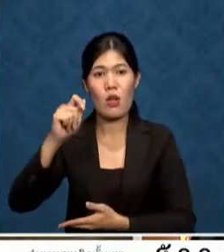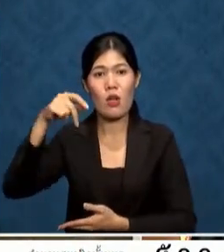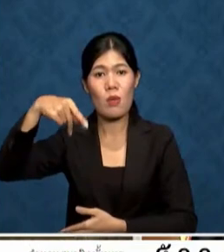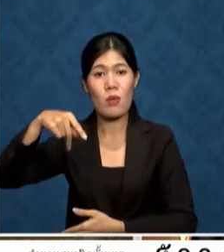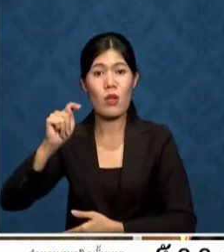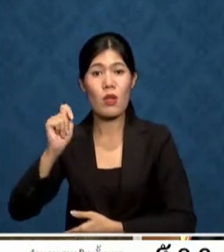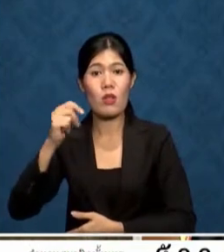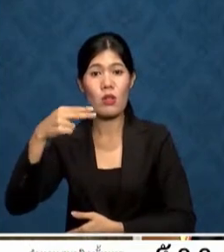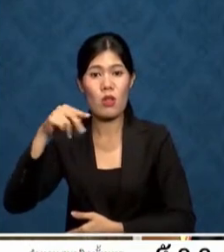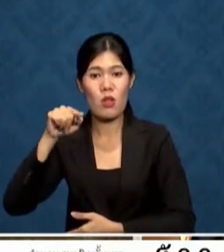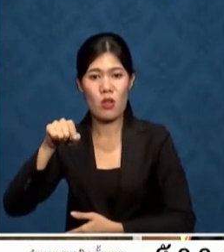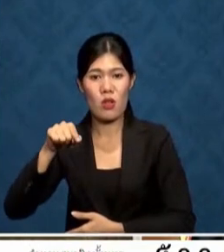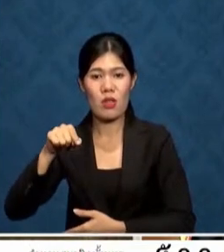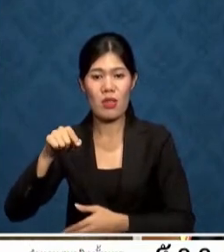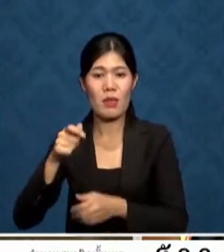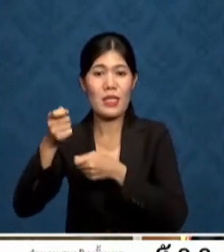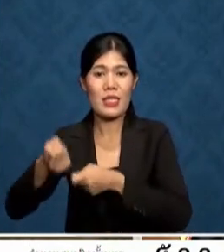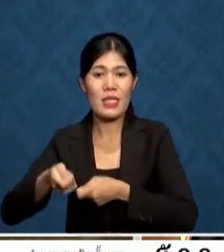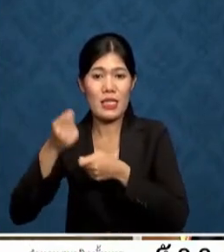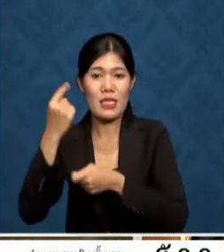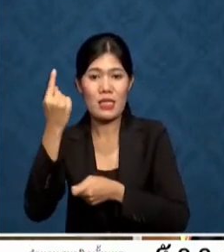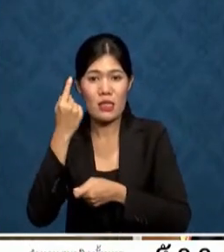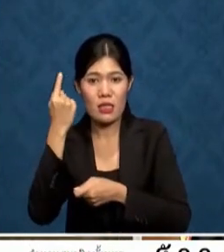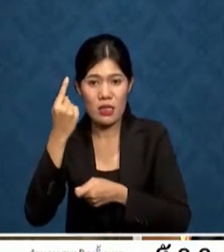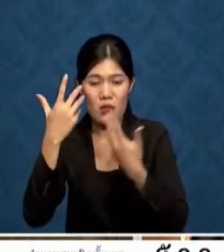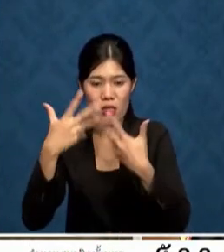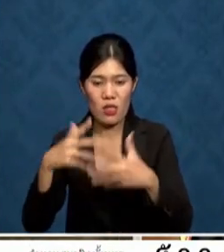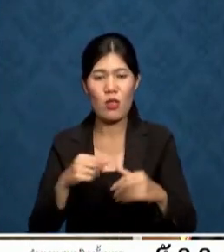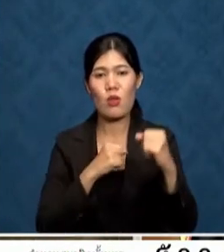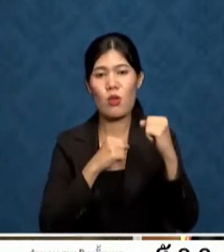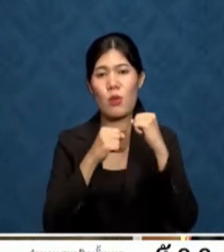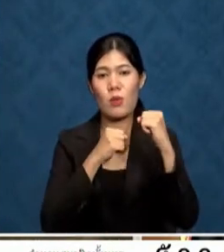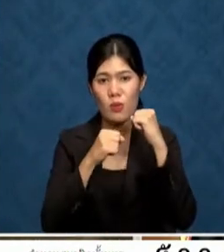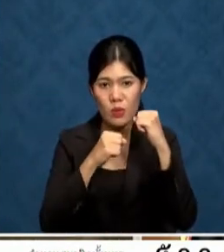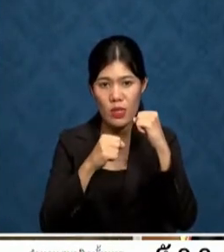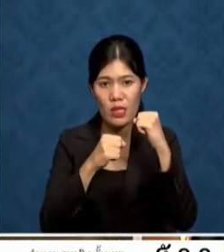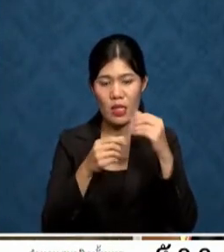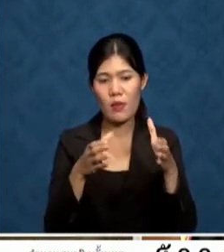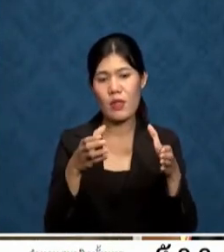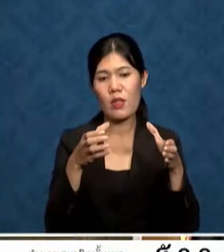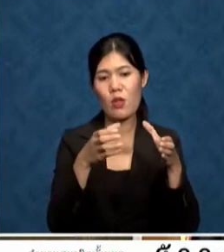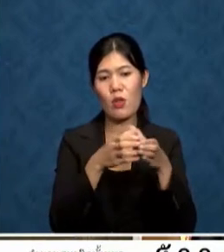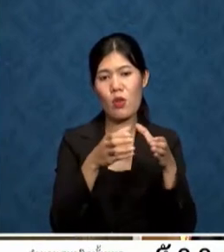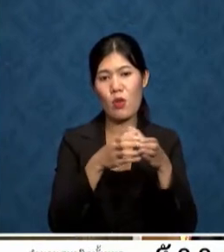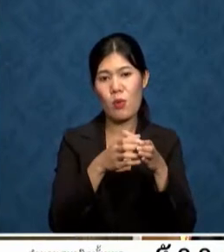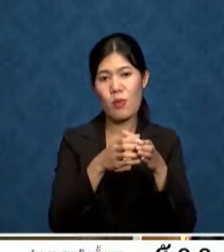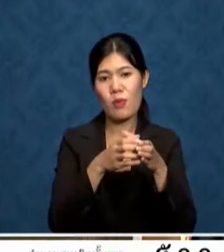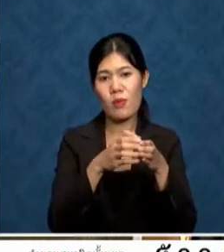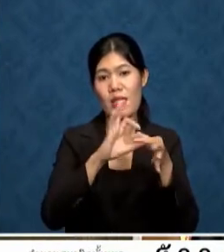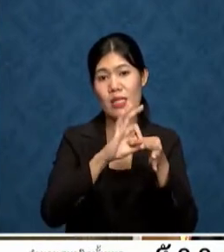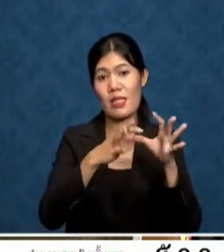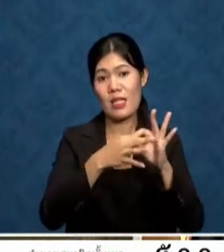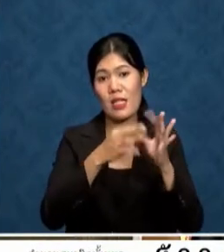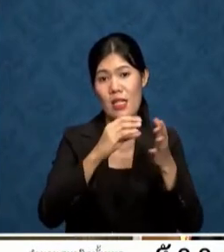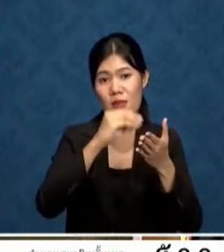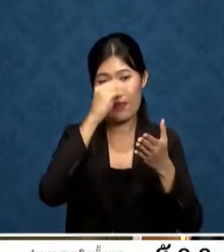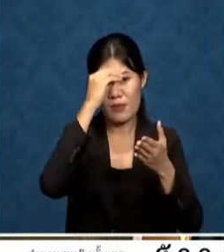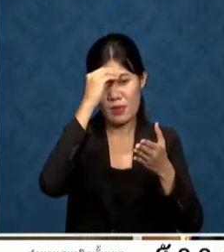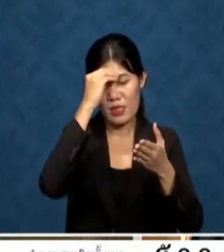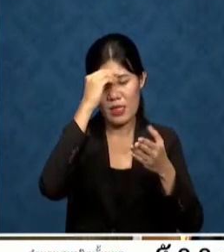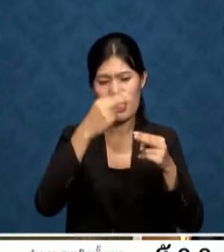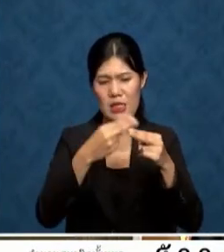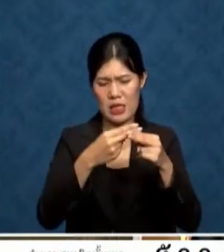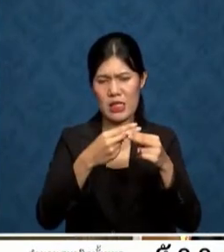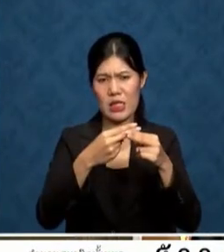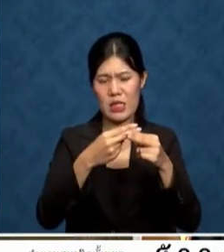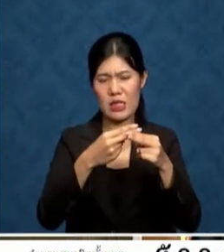เพื่อการท่องเที่ยวแล้วก็มีโครงการมวยไทย Soft Powerอีกอันนึงแต่เป็นของกรมพลศึกษาชื่อโครงการเนี่ยดูสอดคล้องกับSoftพาว์แต่